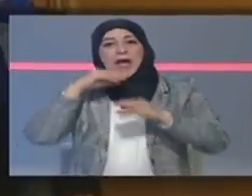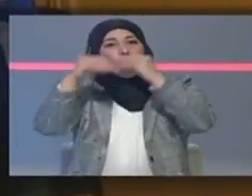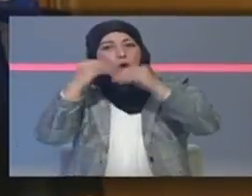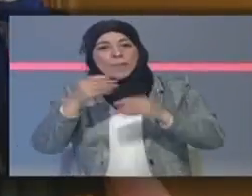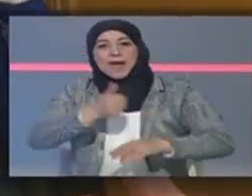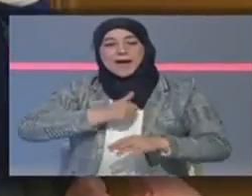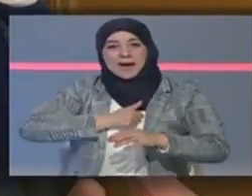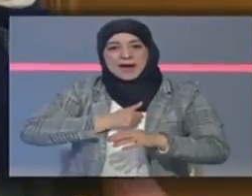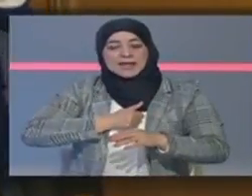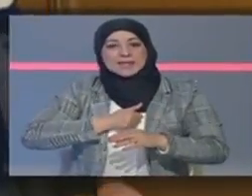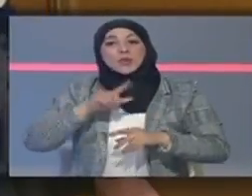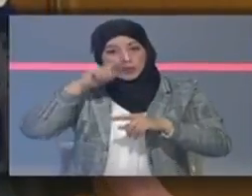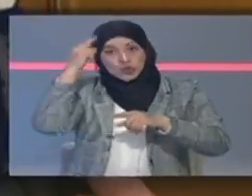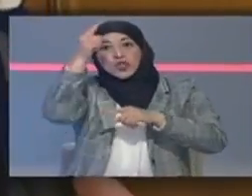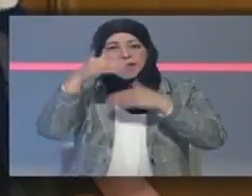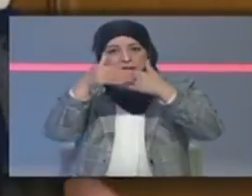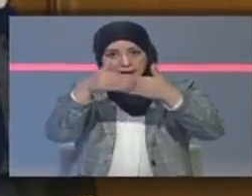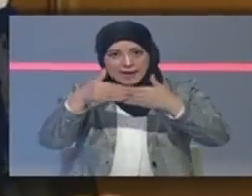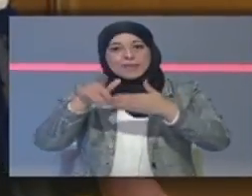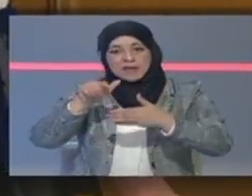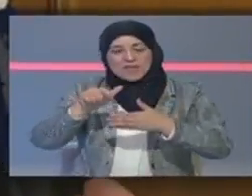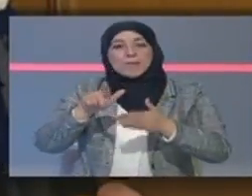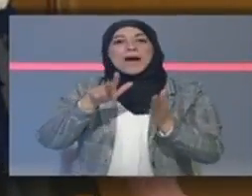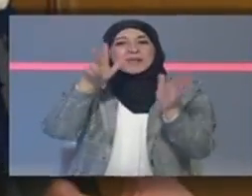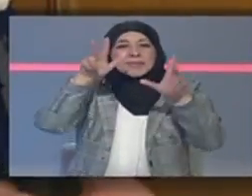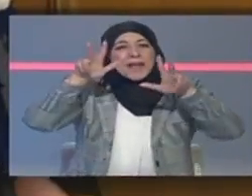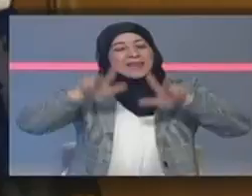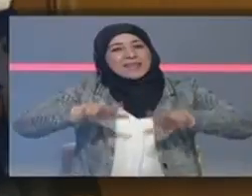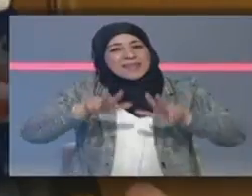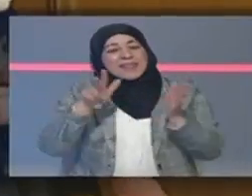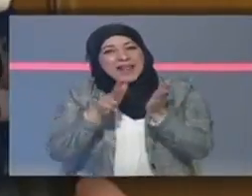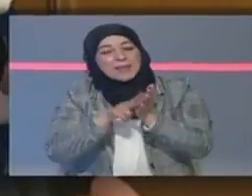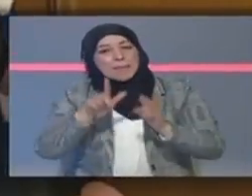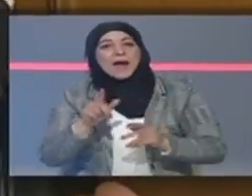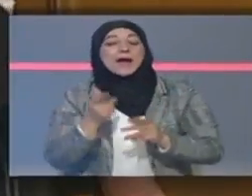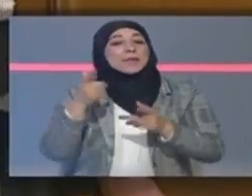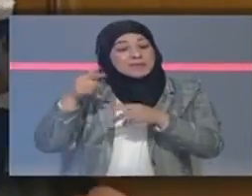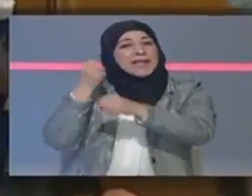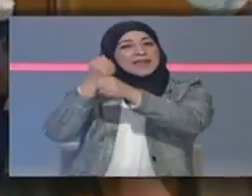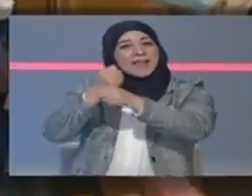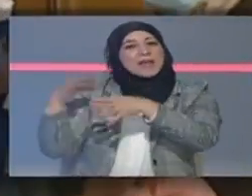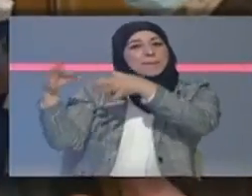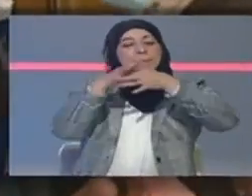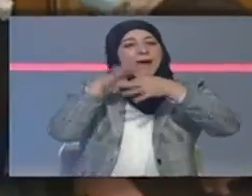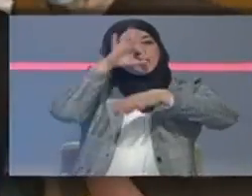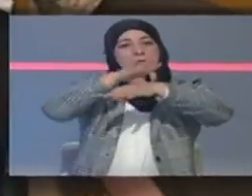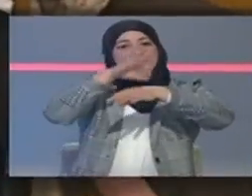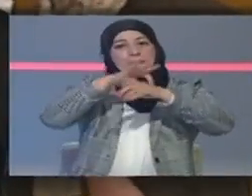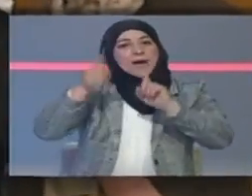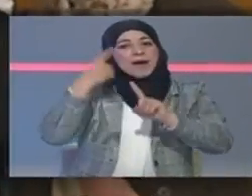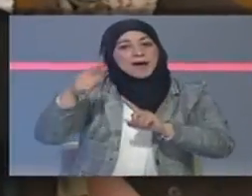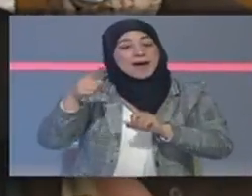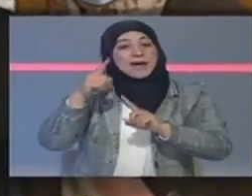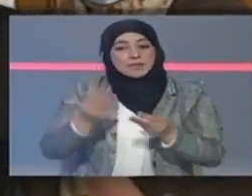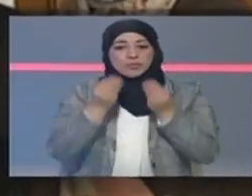باش يكون ثم تطبيق اسمه ميد بوينتي ان اللي هي تتعامل مع أطباء القطاع الخاص، باش تكون كذلك على